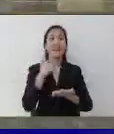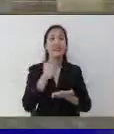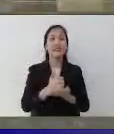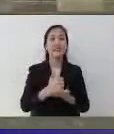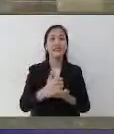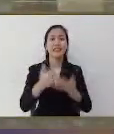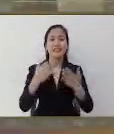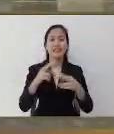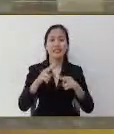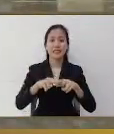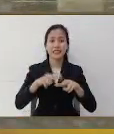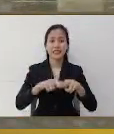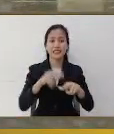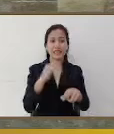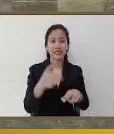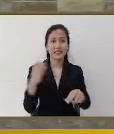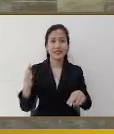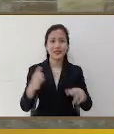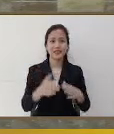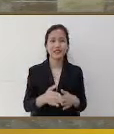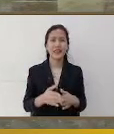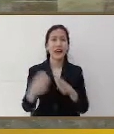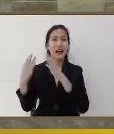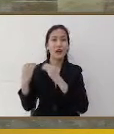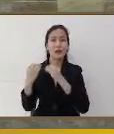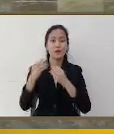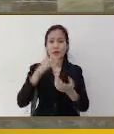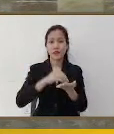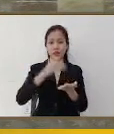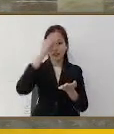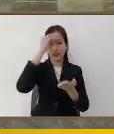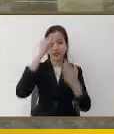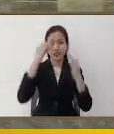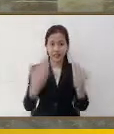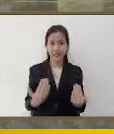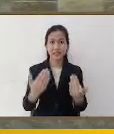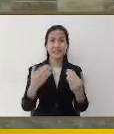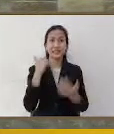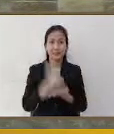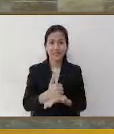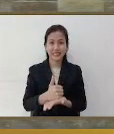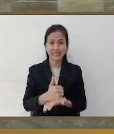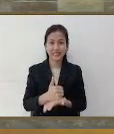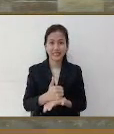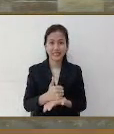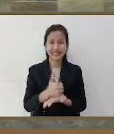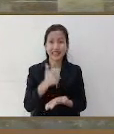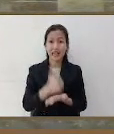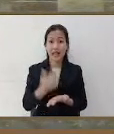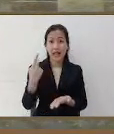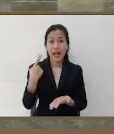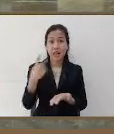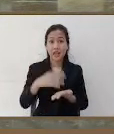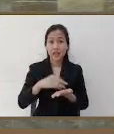your seats, please. I hope you learned something tonight. Amen. Did you get something tonight? Amen. Amen. Amen. All right.